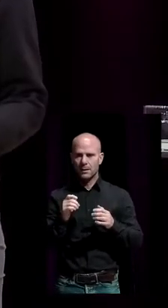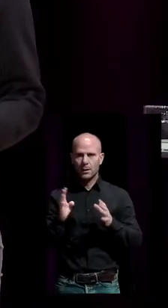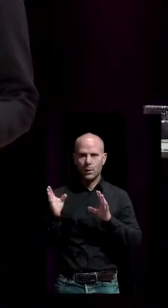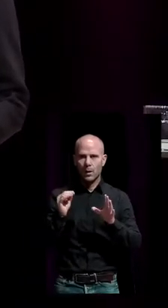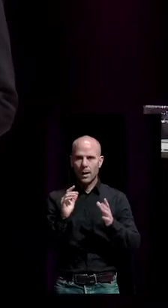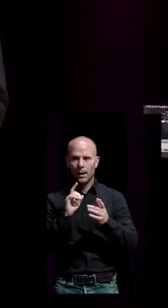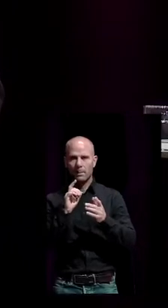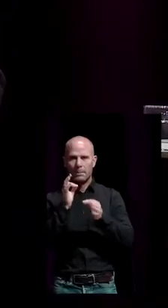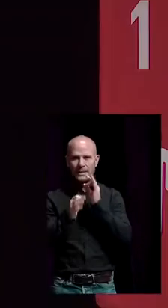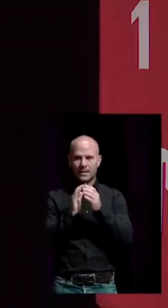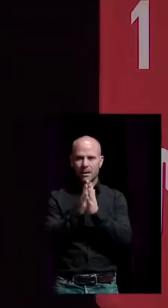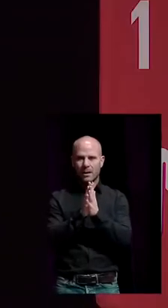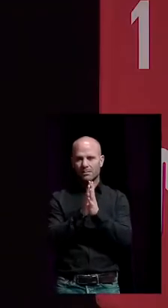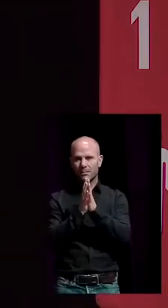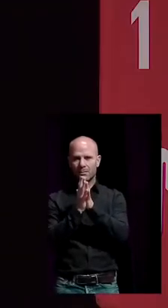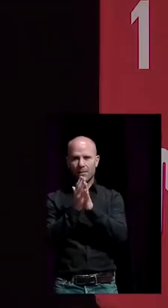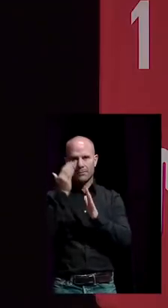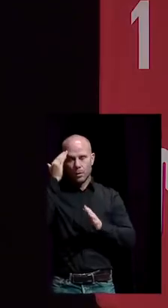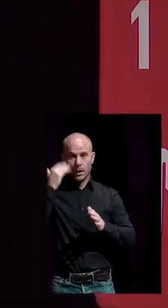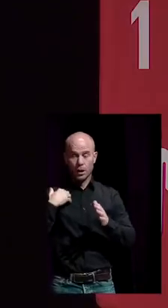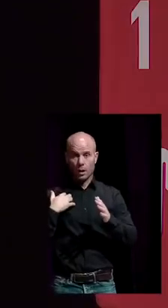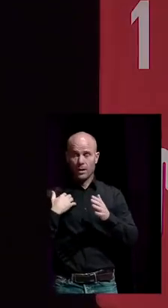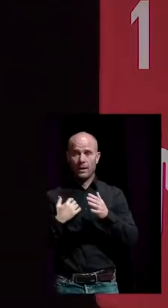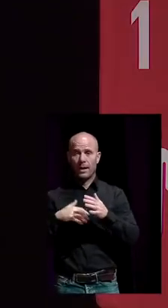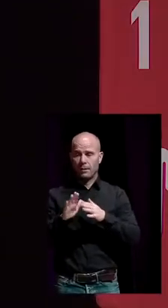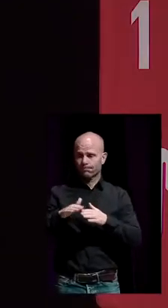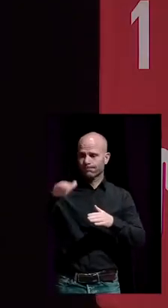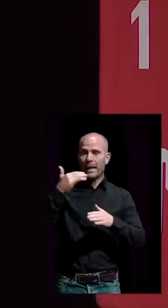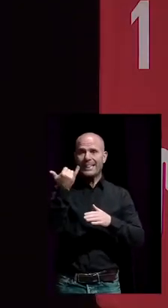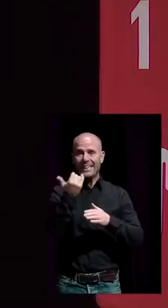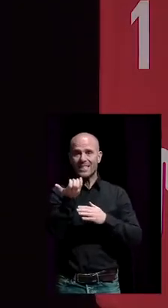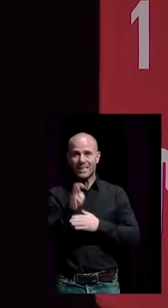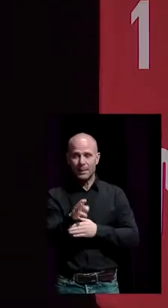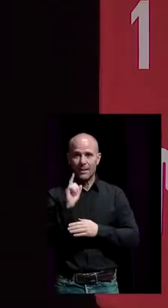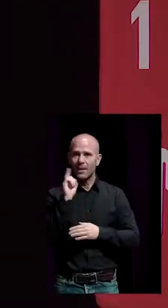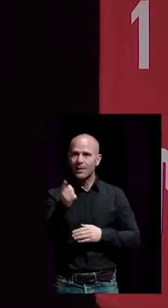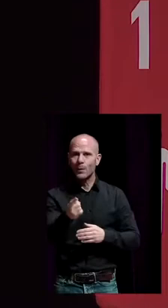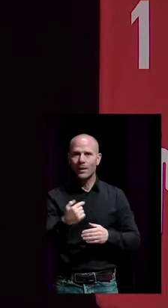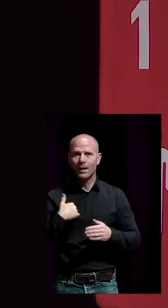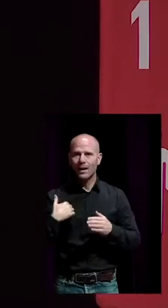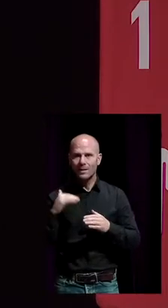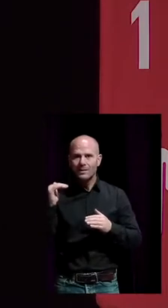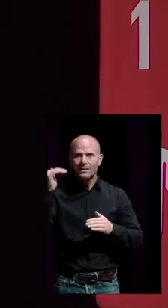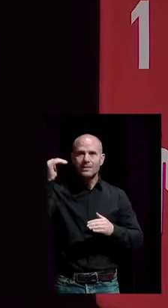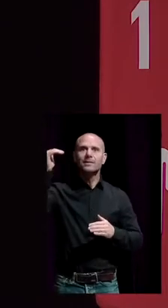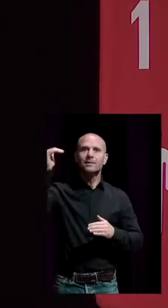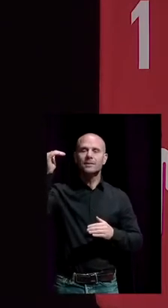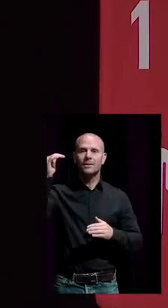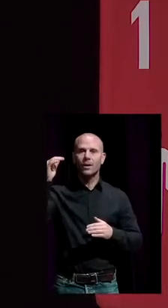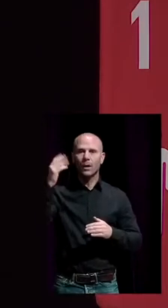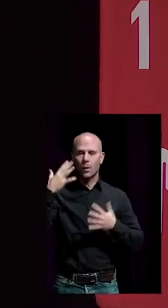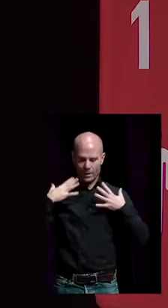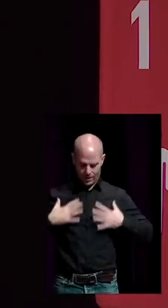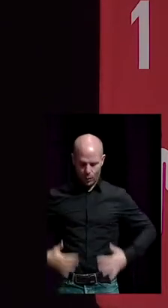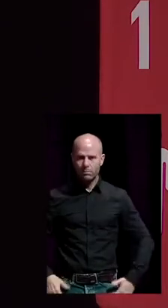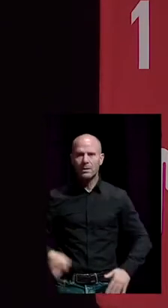höll på att bli vuxen, så växte jag väldigt mycket. Jag växte 10 cm om året, tror jag. Och då hänger ju inte riktigt kroppen